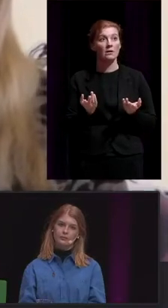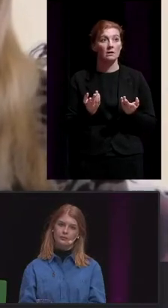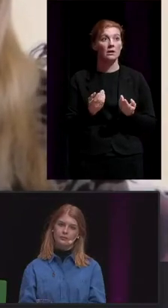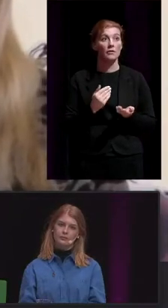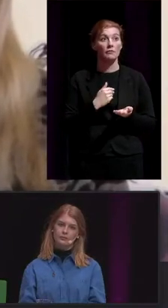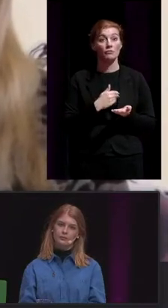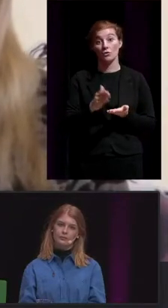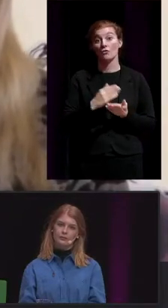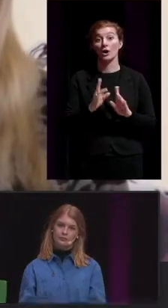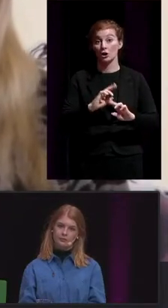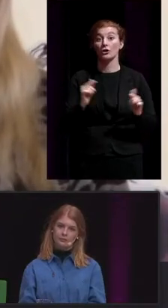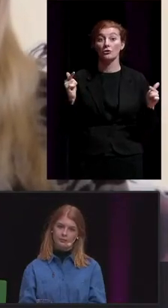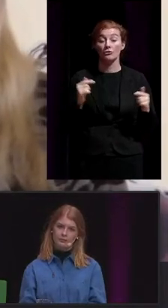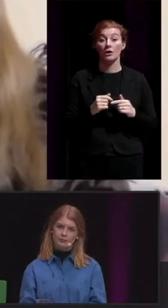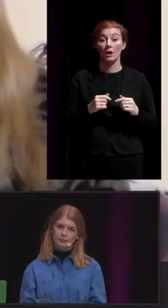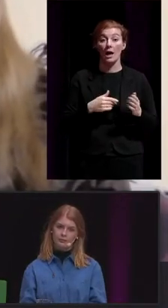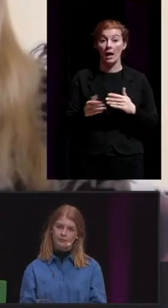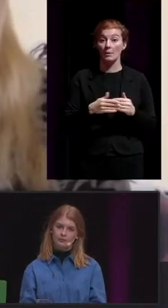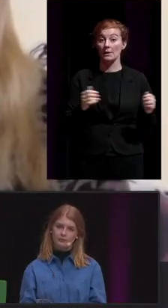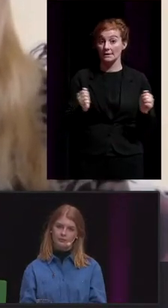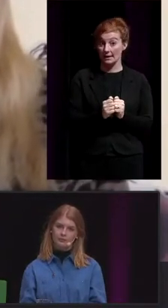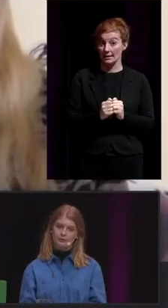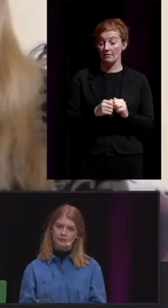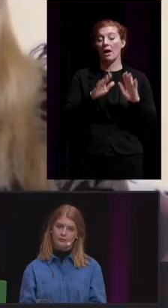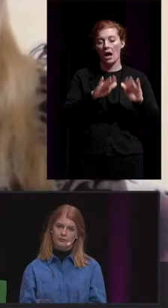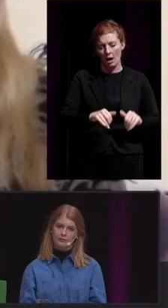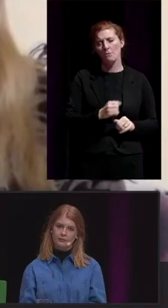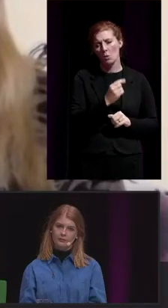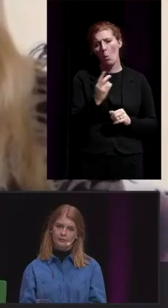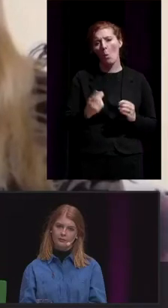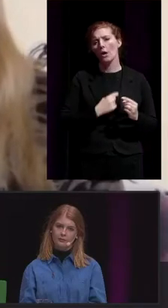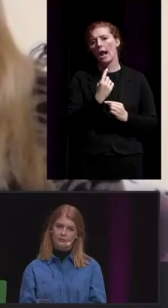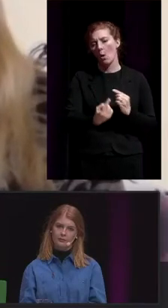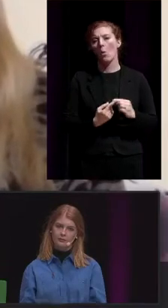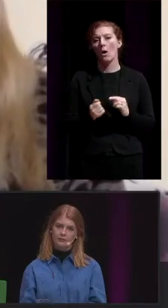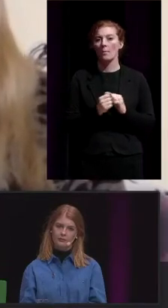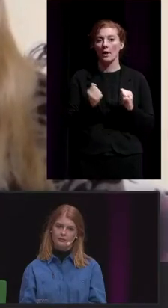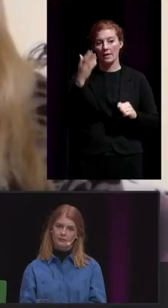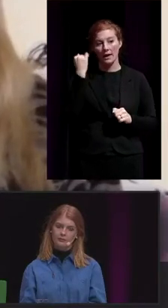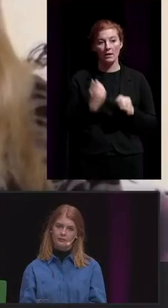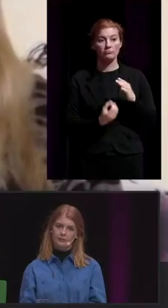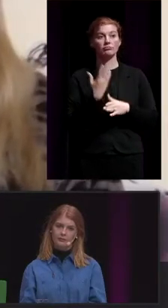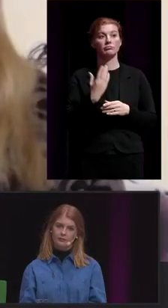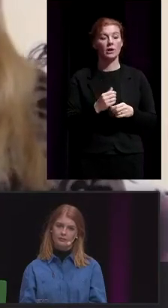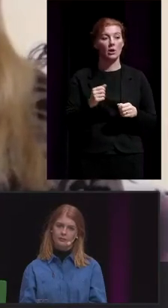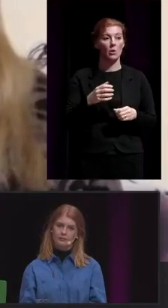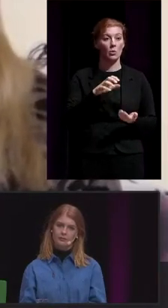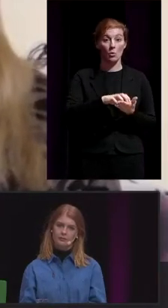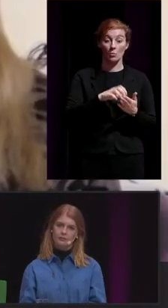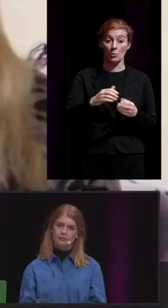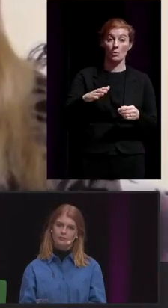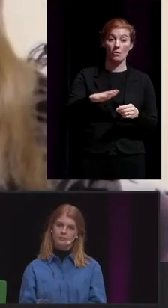färskt arbetssätt, även om vi har hållit på några år. Så det kan ju vara så att det kommer upp till kommunfullmäktige